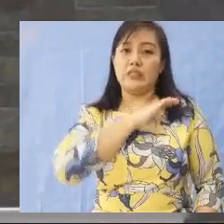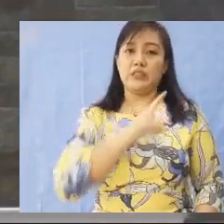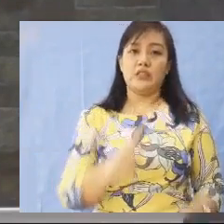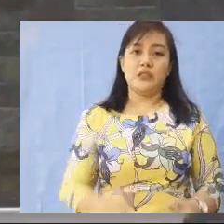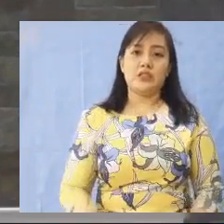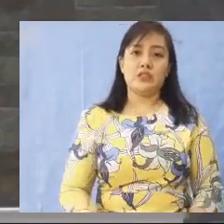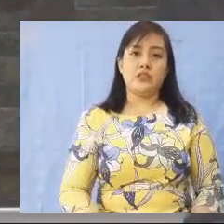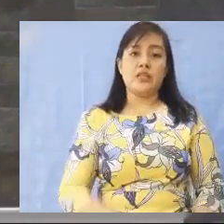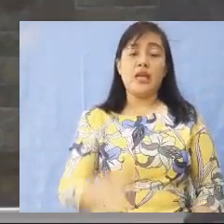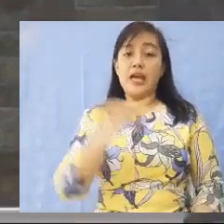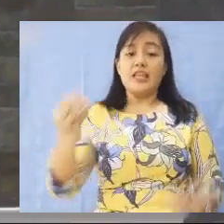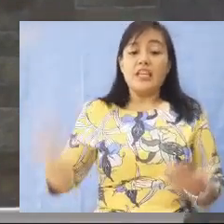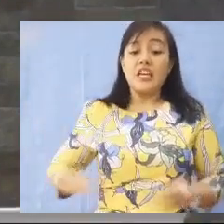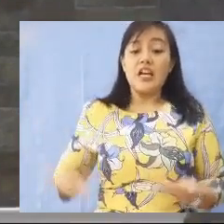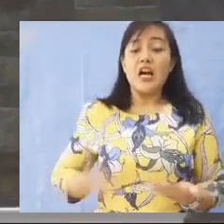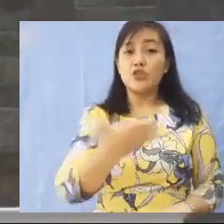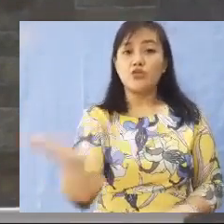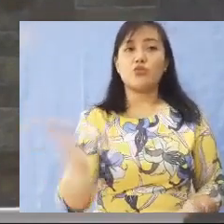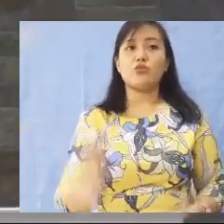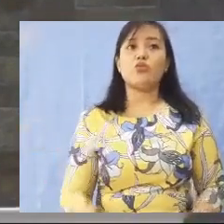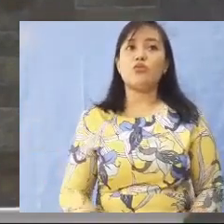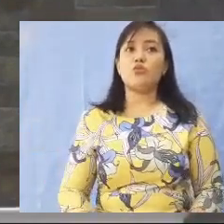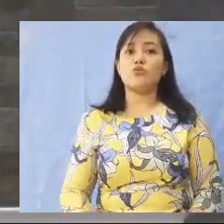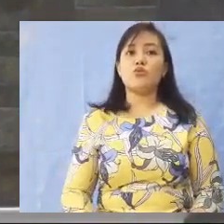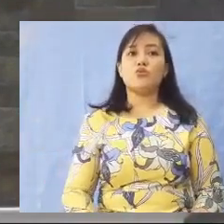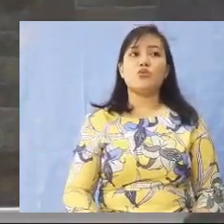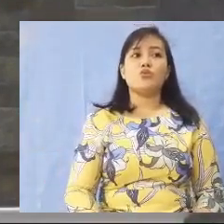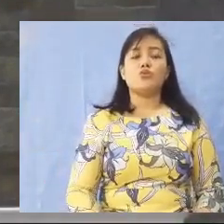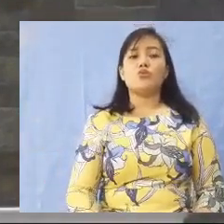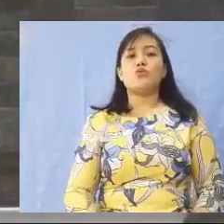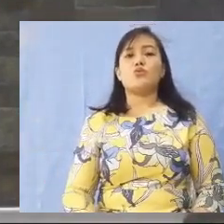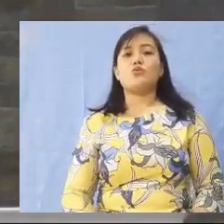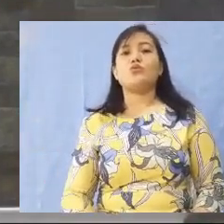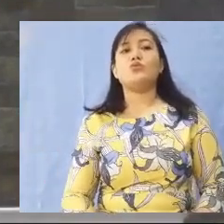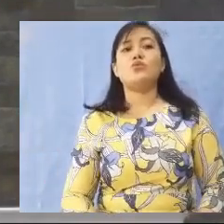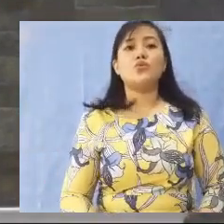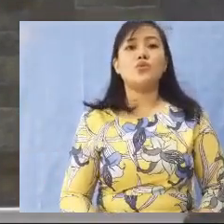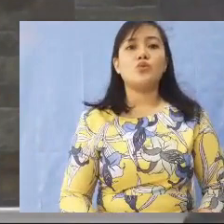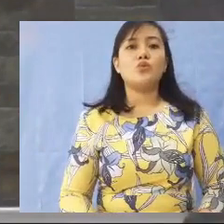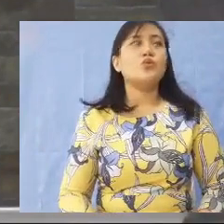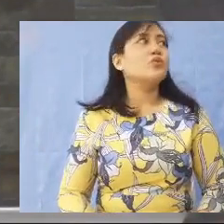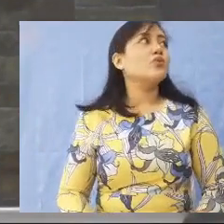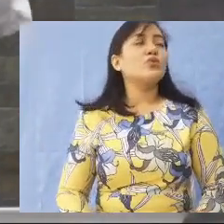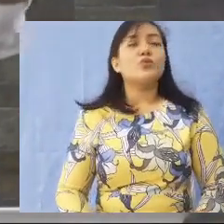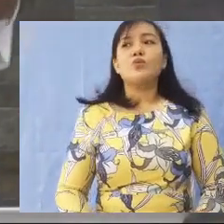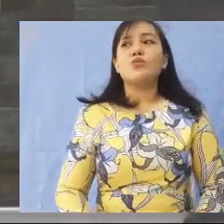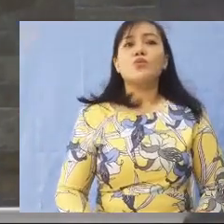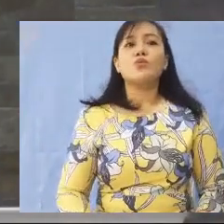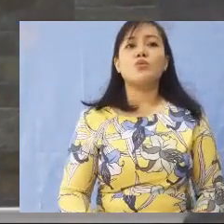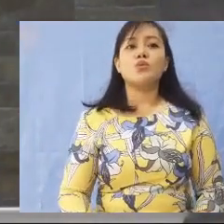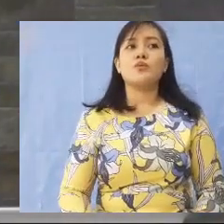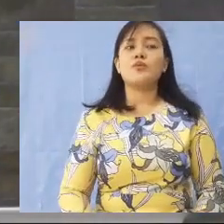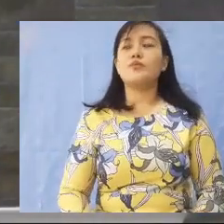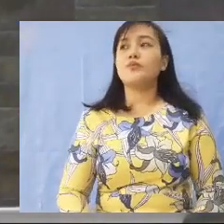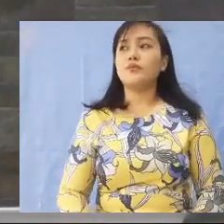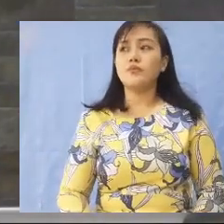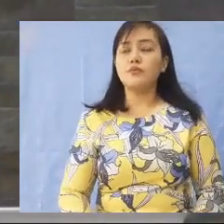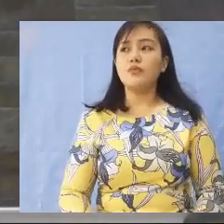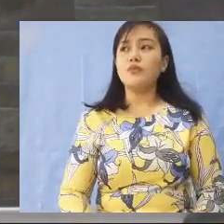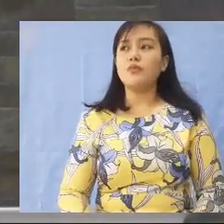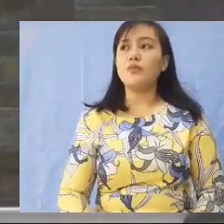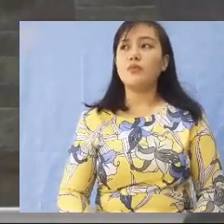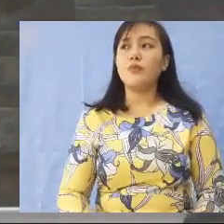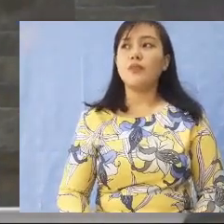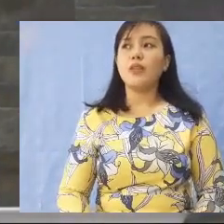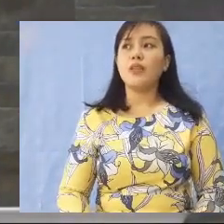ma-encourage. So the word comforter and advocate ay halos magkasama po yan. At